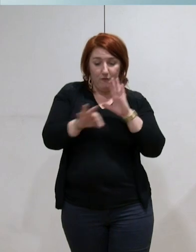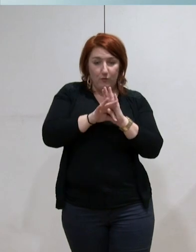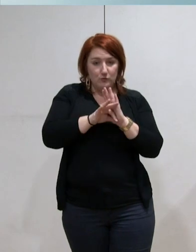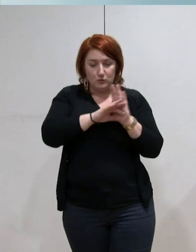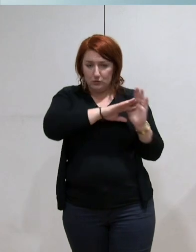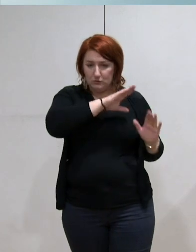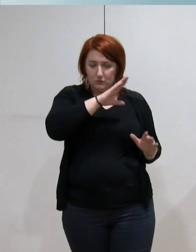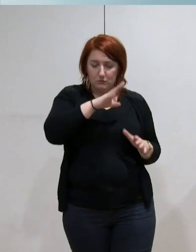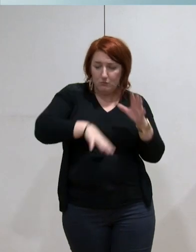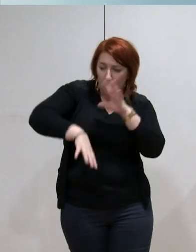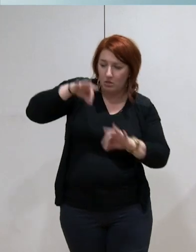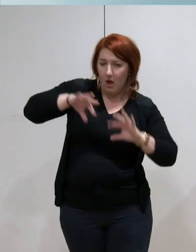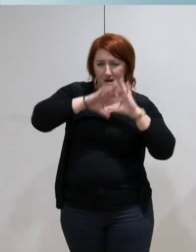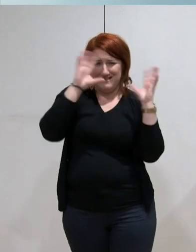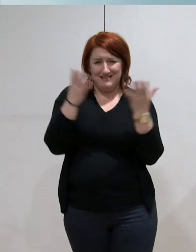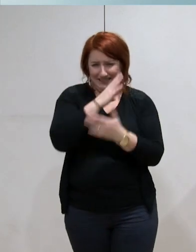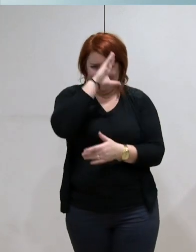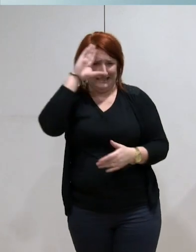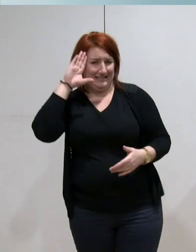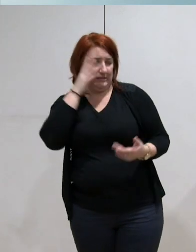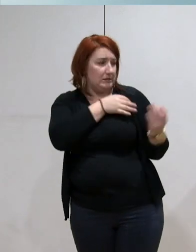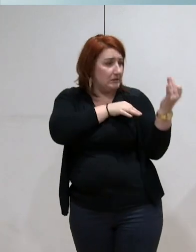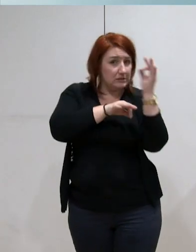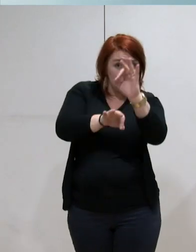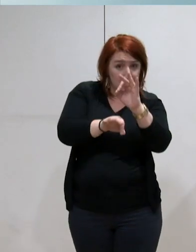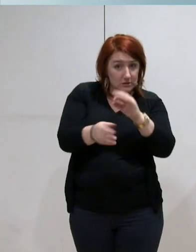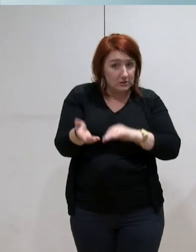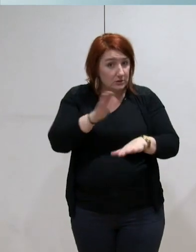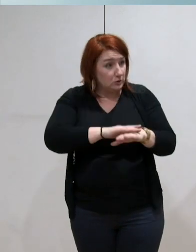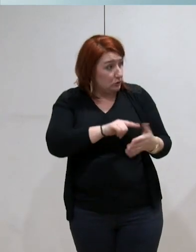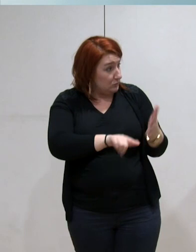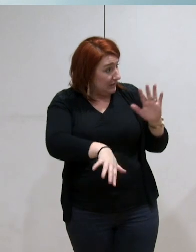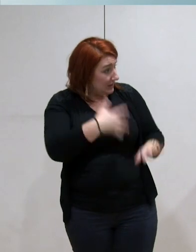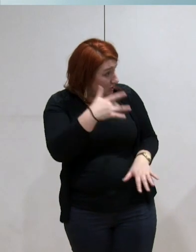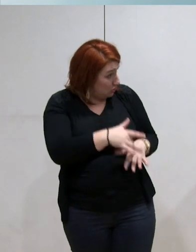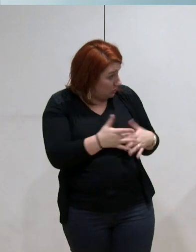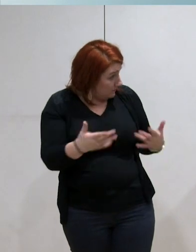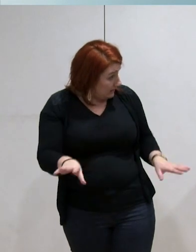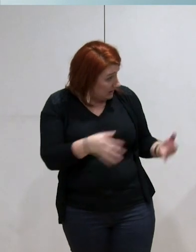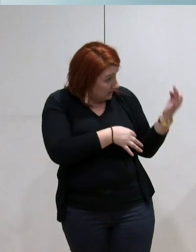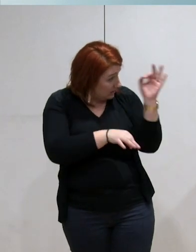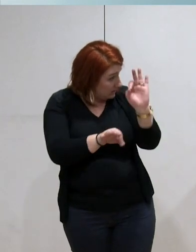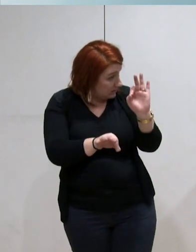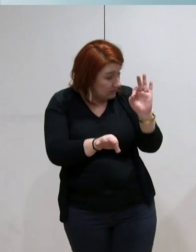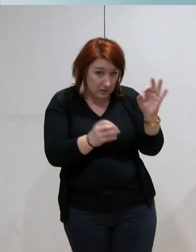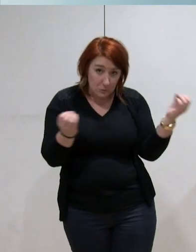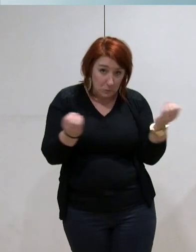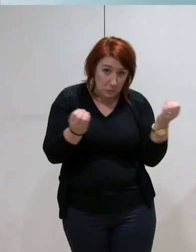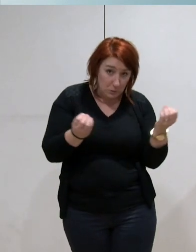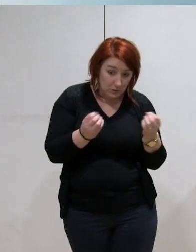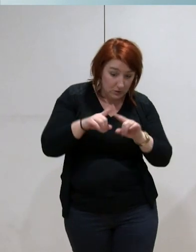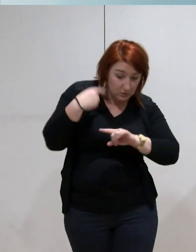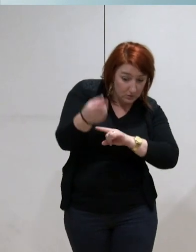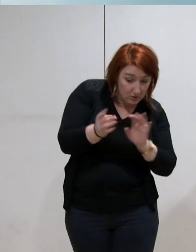mandat électif l'avez-vous fait en 2015 prévoyez-vous un conseil